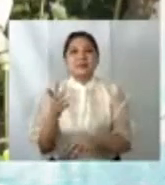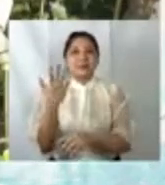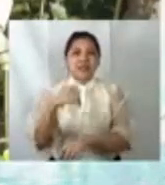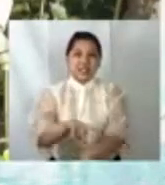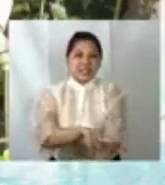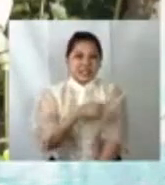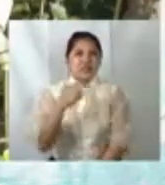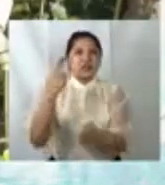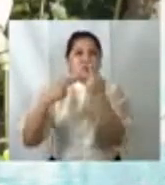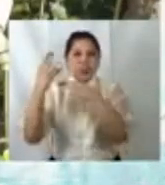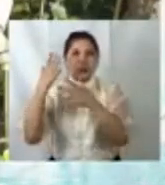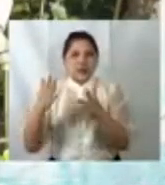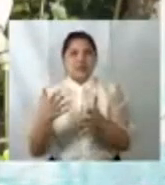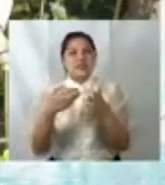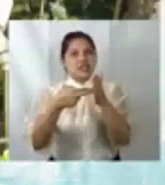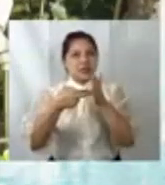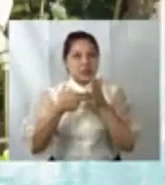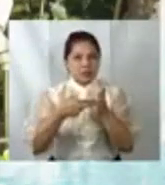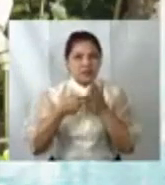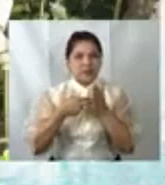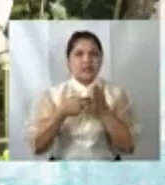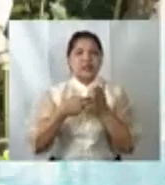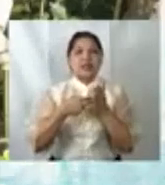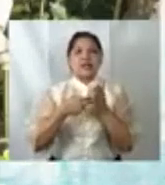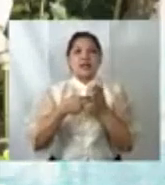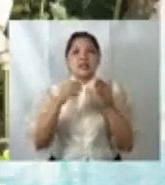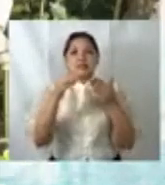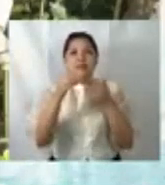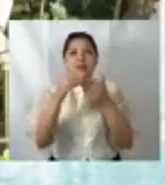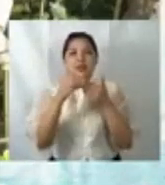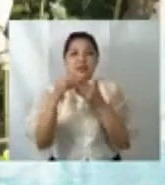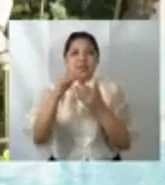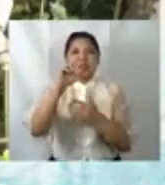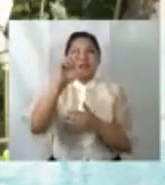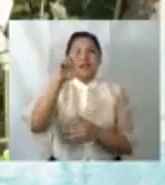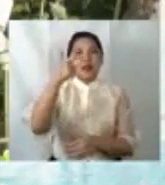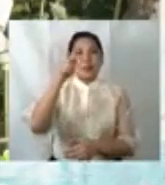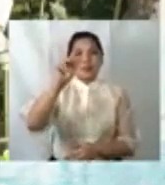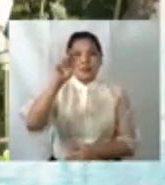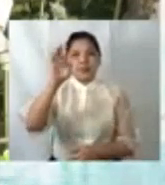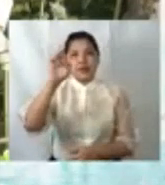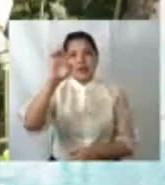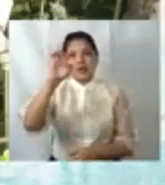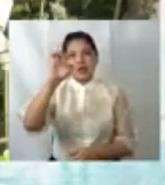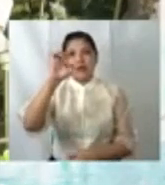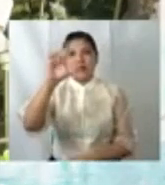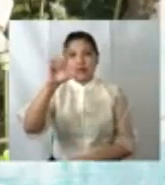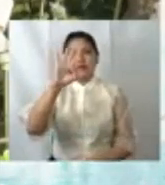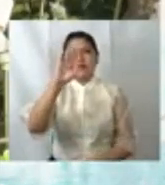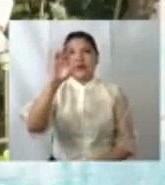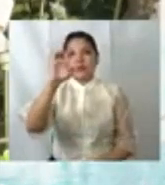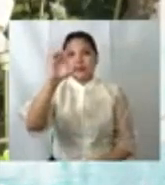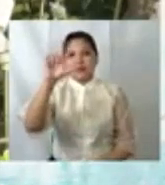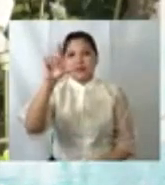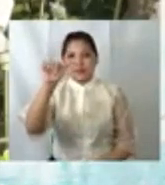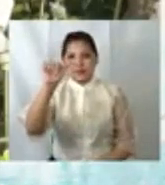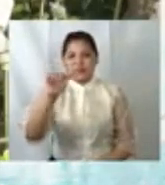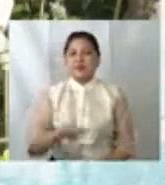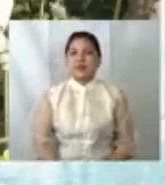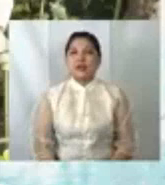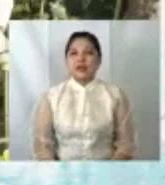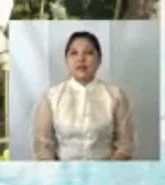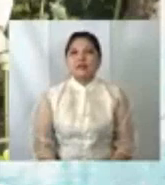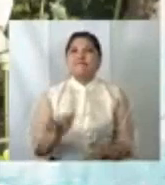na pinangungunahan po ni Gabriel Fabella at ng Philippine Historical Association. No? Ayun po, salamat